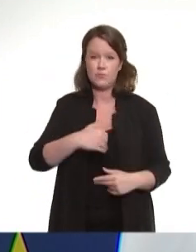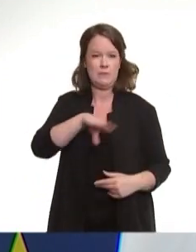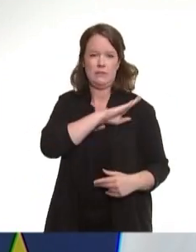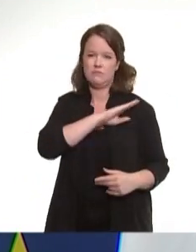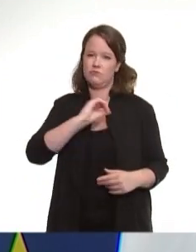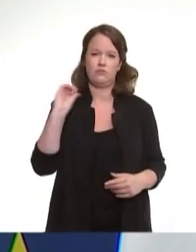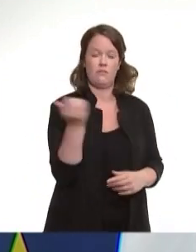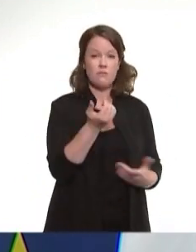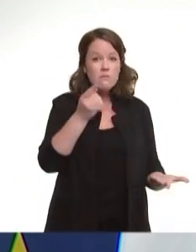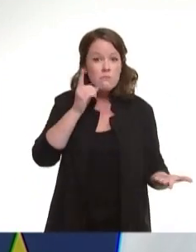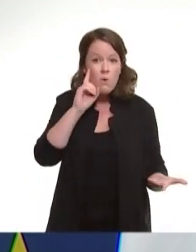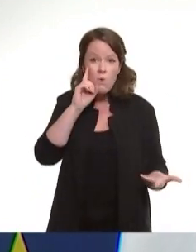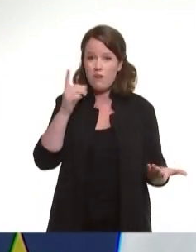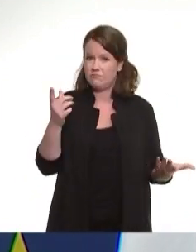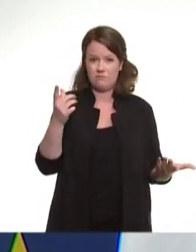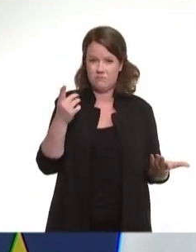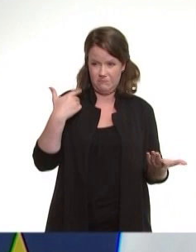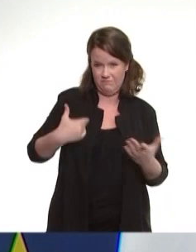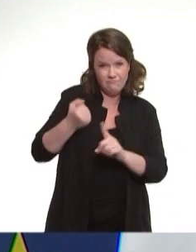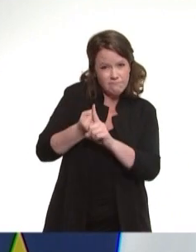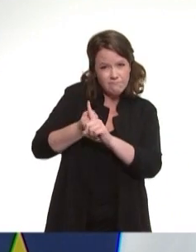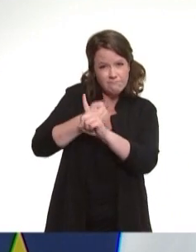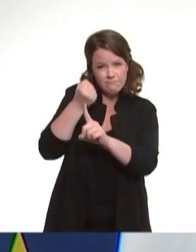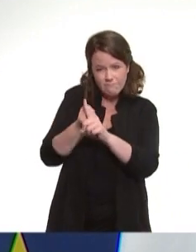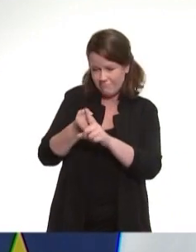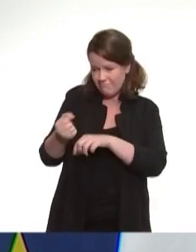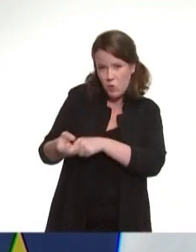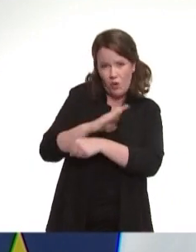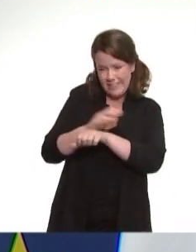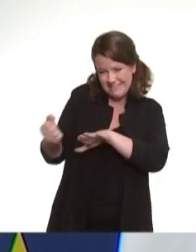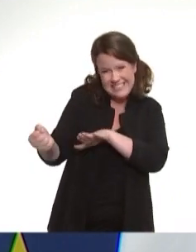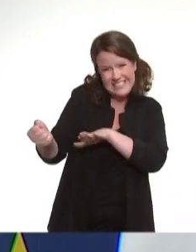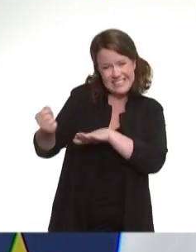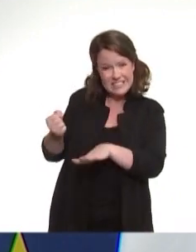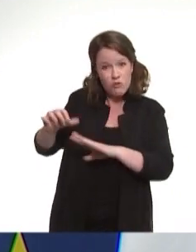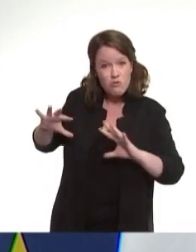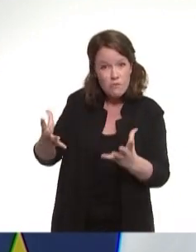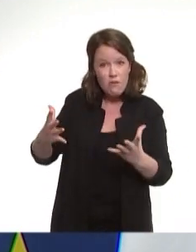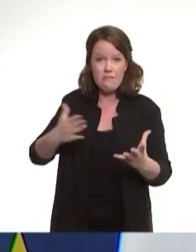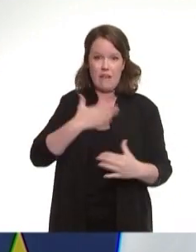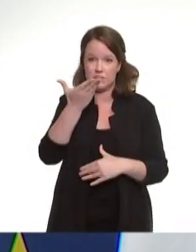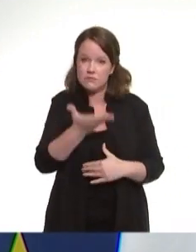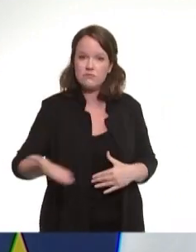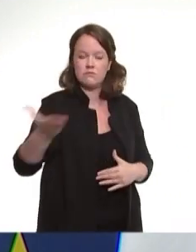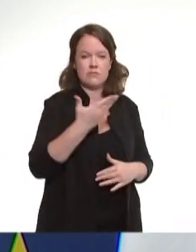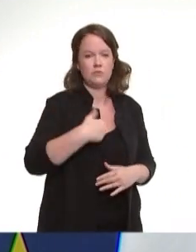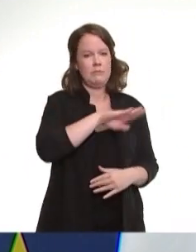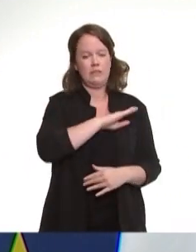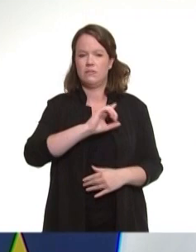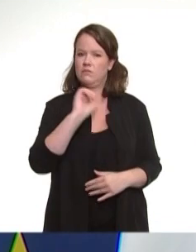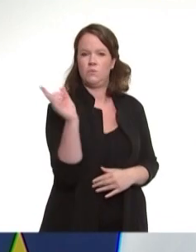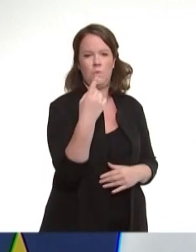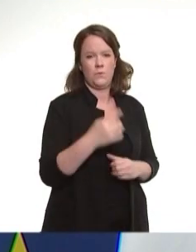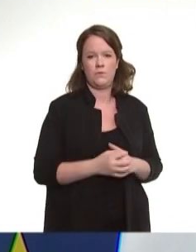lutte que nous menons cette lutte acharnée contre la diffusion du virus nous détenons chacun de nous une part de la victoire